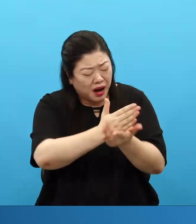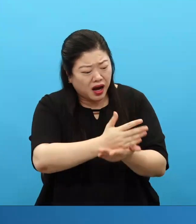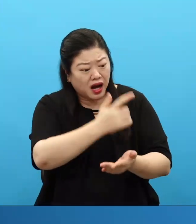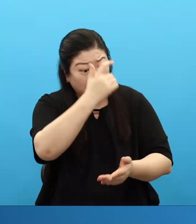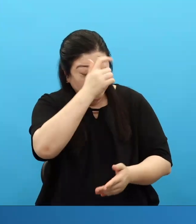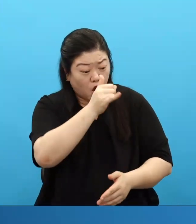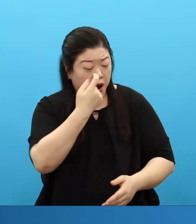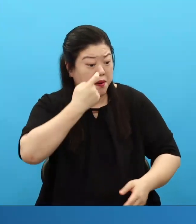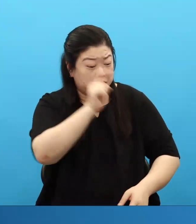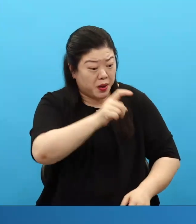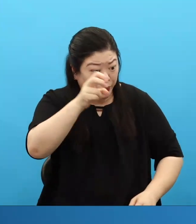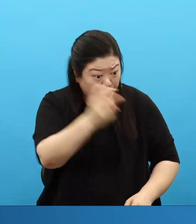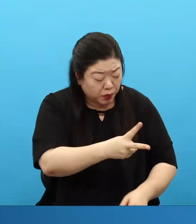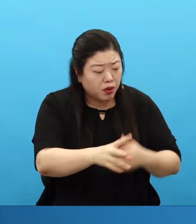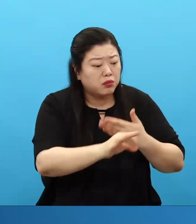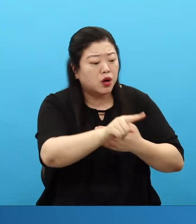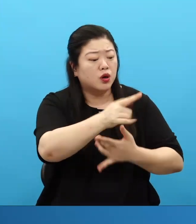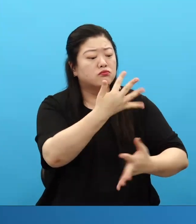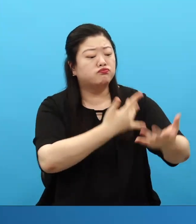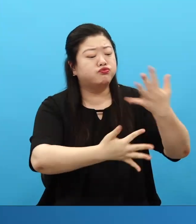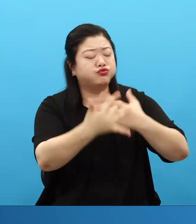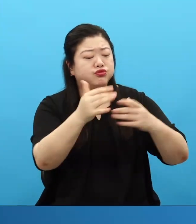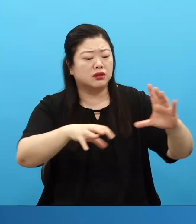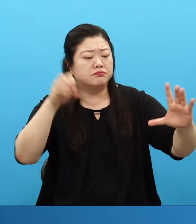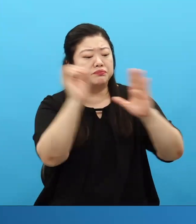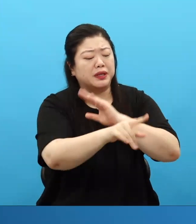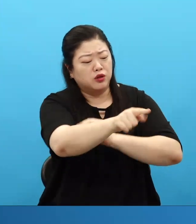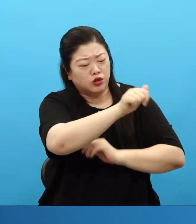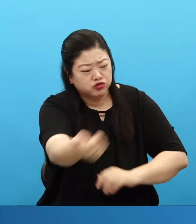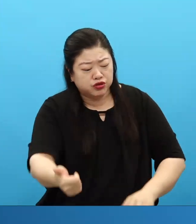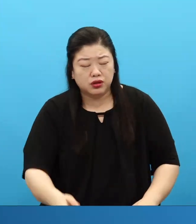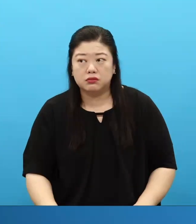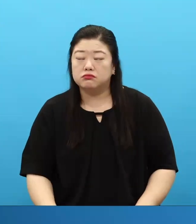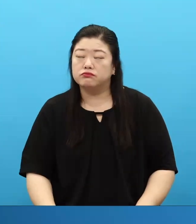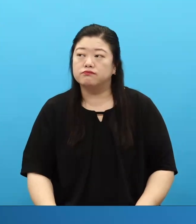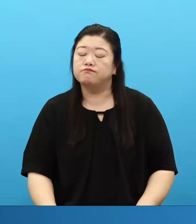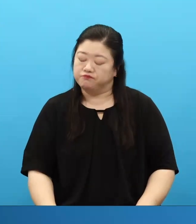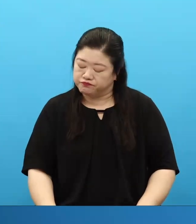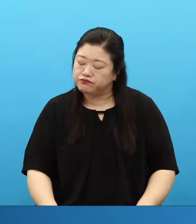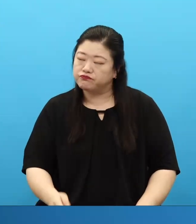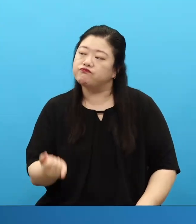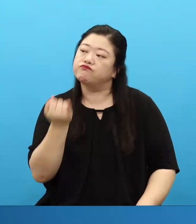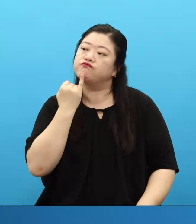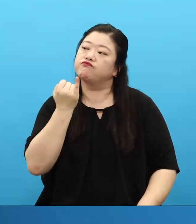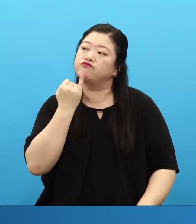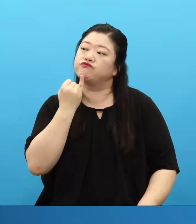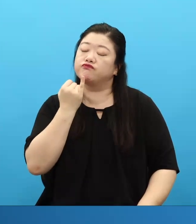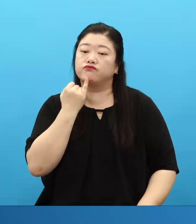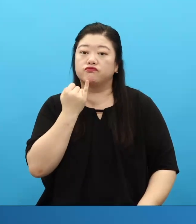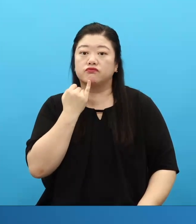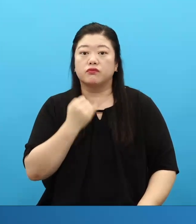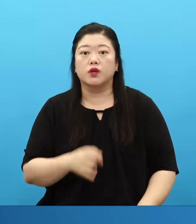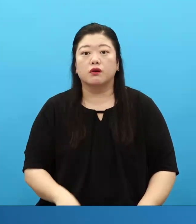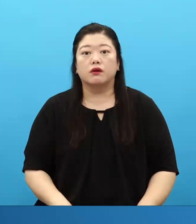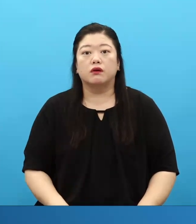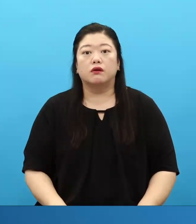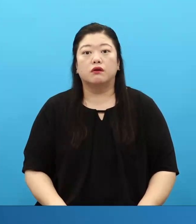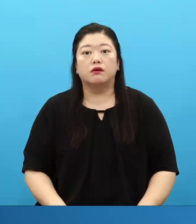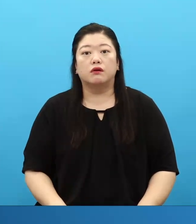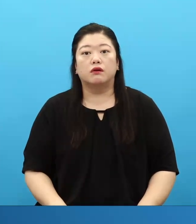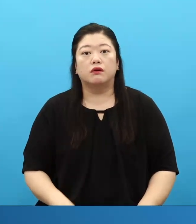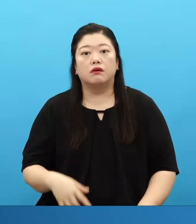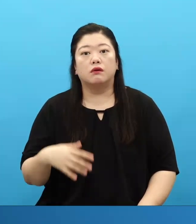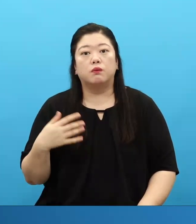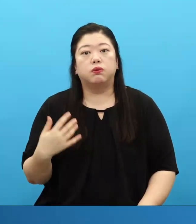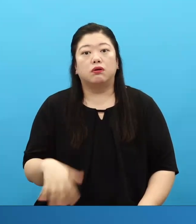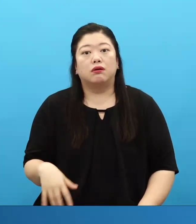crowd? 다니엘 아닙니까? That was Daniel. 다니엘 그 사람을 맞출 수 없어요. Daniel could not follow that 사자굴에 crowd. 가야지. He wanted to go into the den of lions. 그런 얘기를